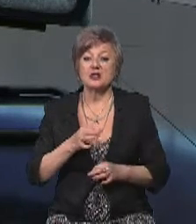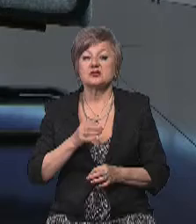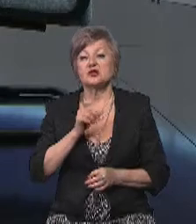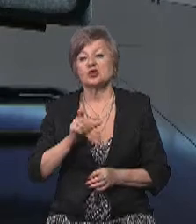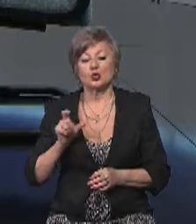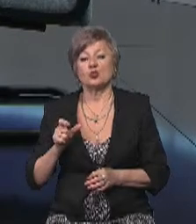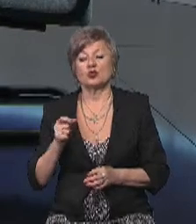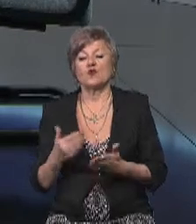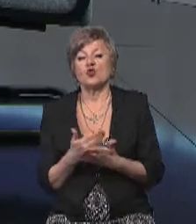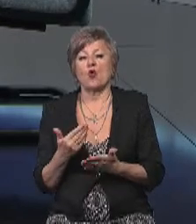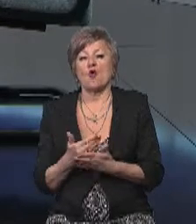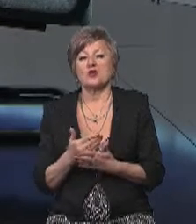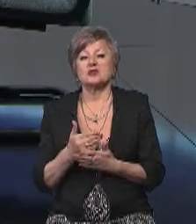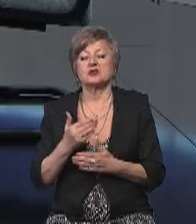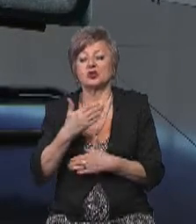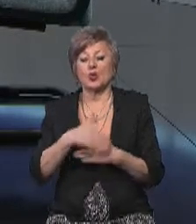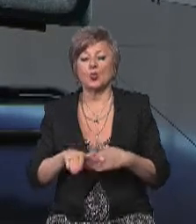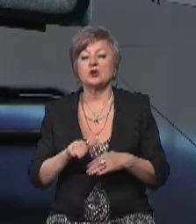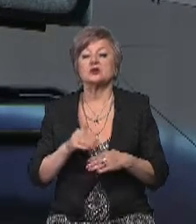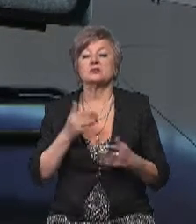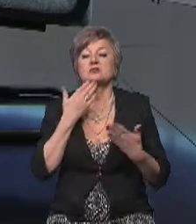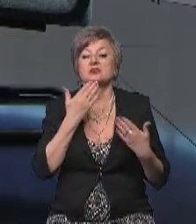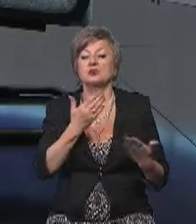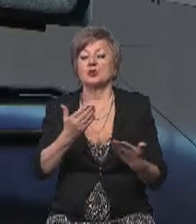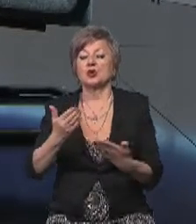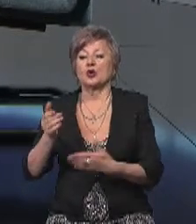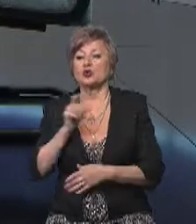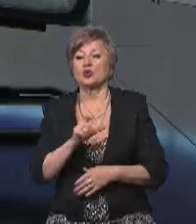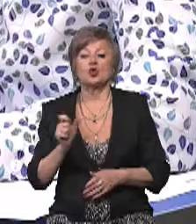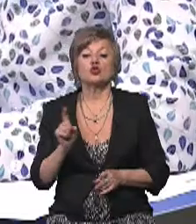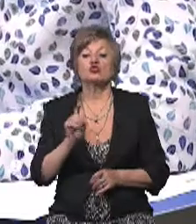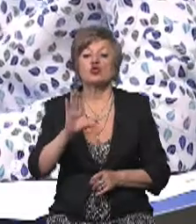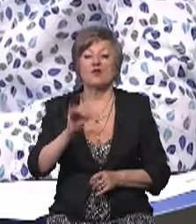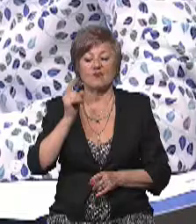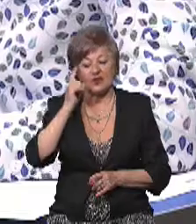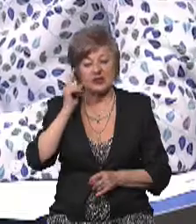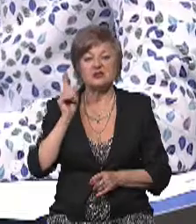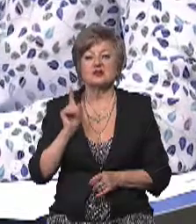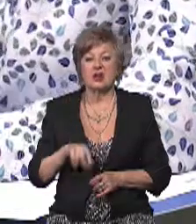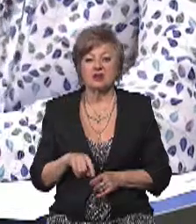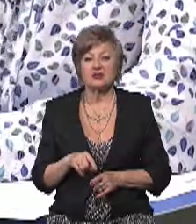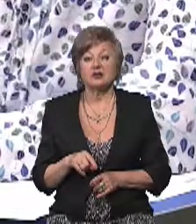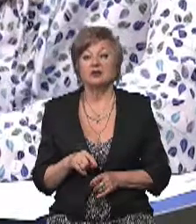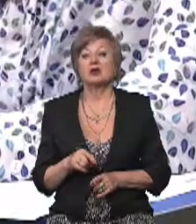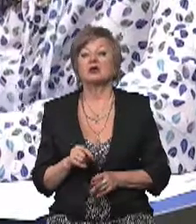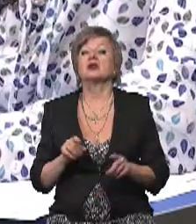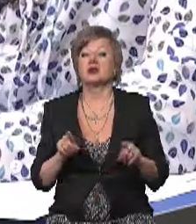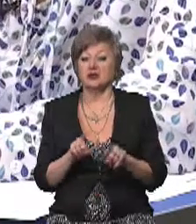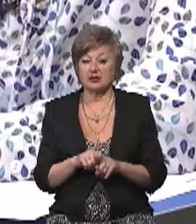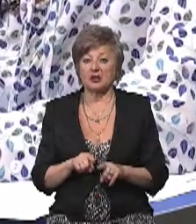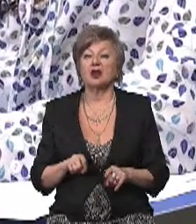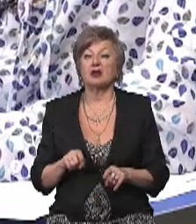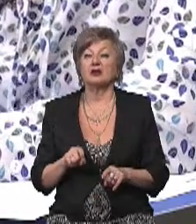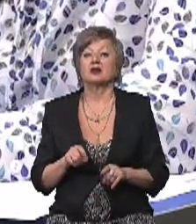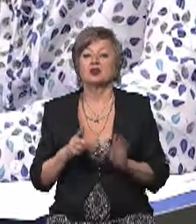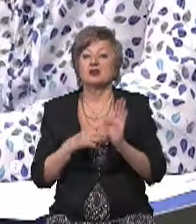редакції «Новин» виходили на вулицю і запитували у людей, що вони знають про депутата. Так вони виходили і в